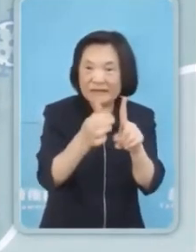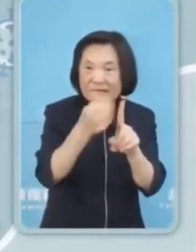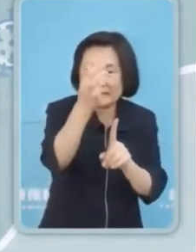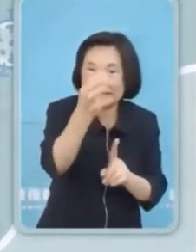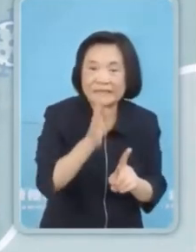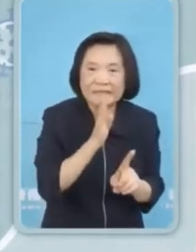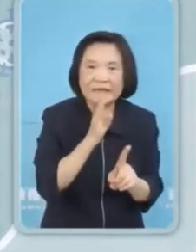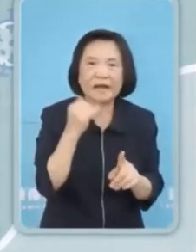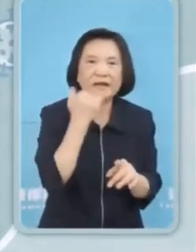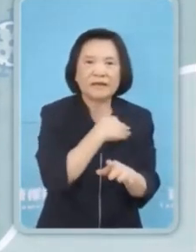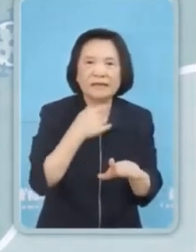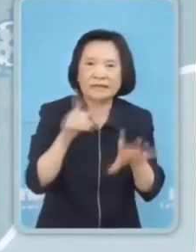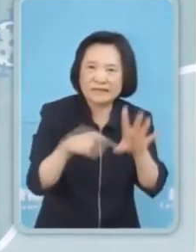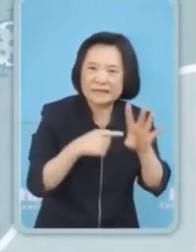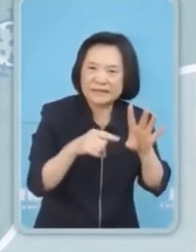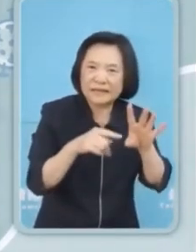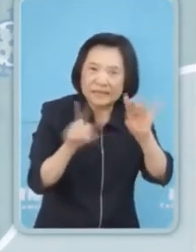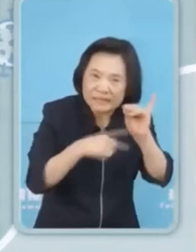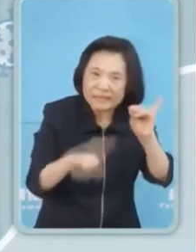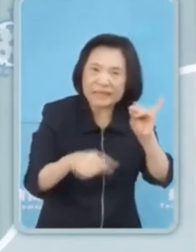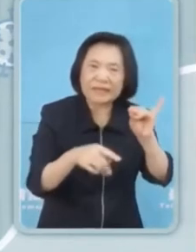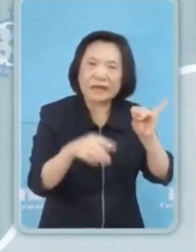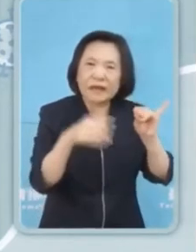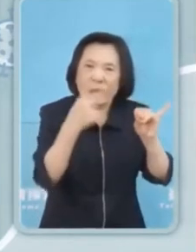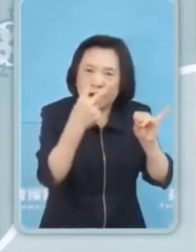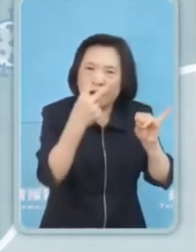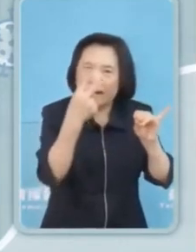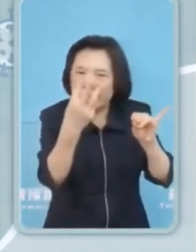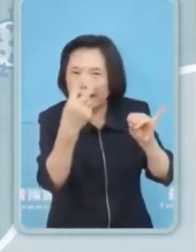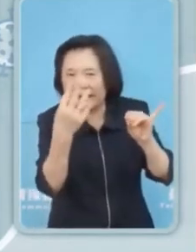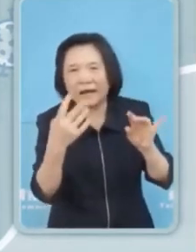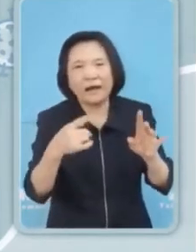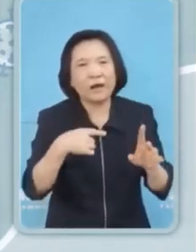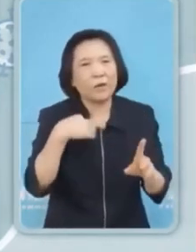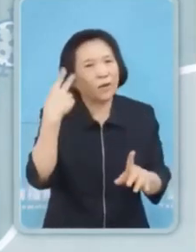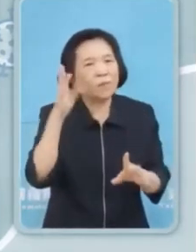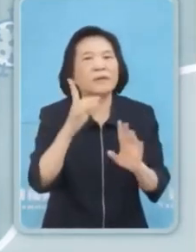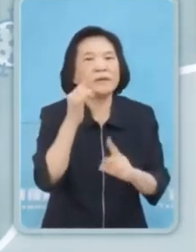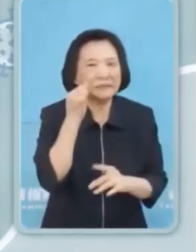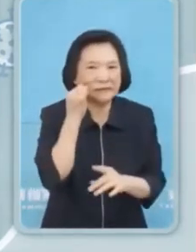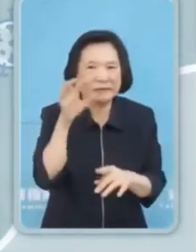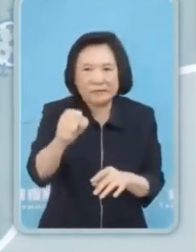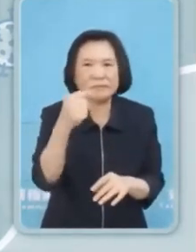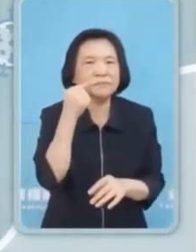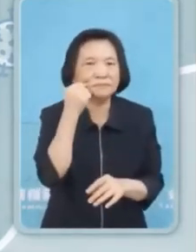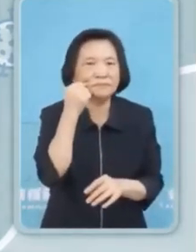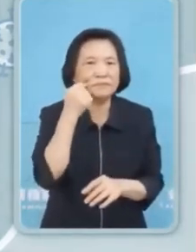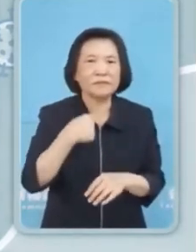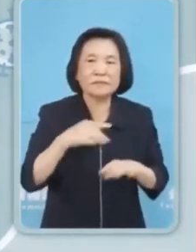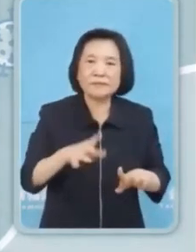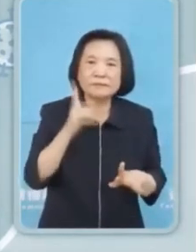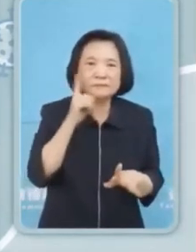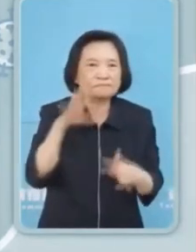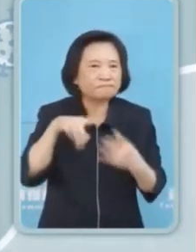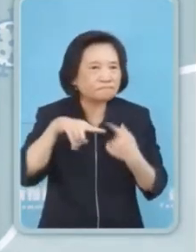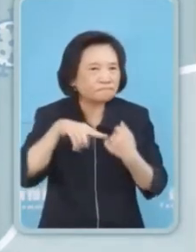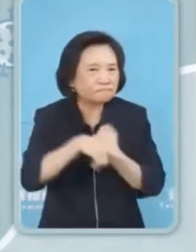都要几百人以上才抓到一个，所以不太容易。那么事实上，我们在分析，你知道